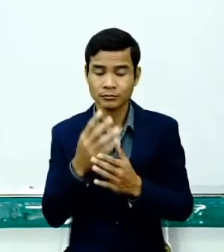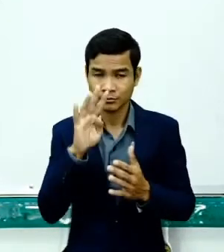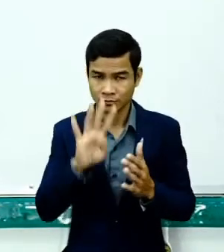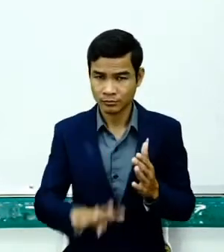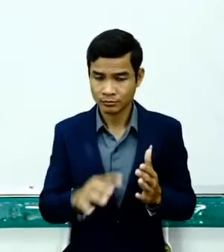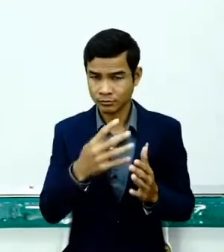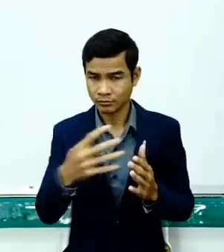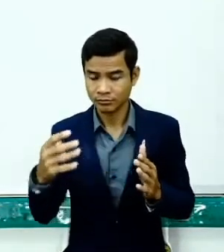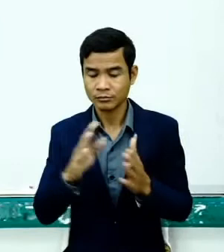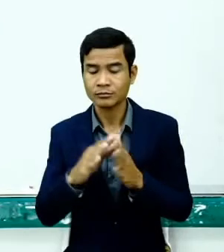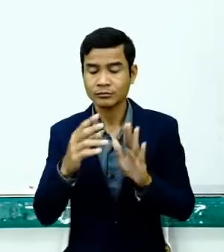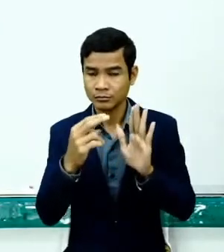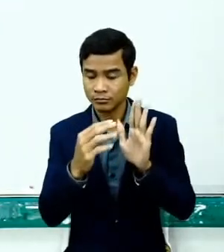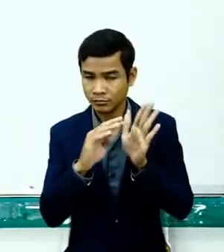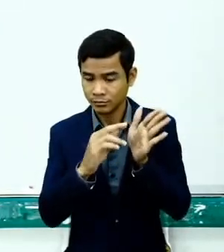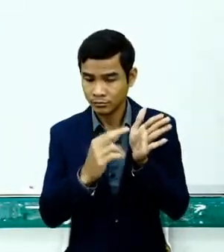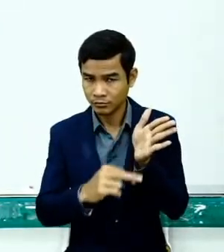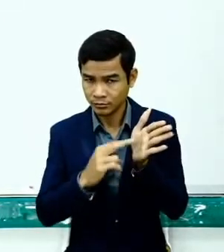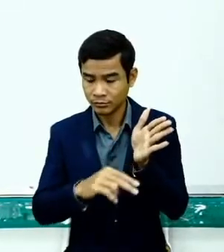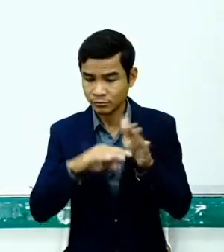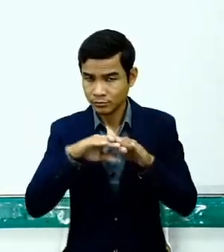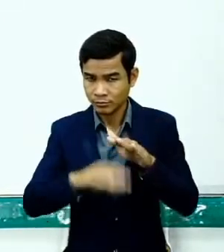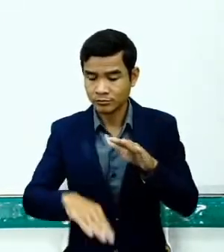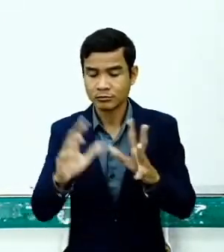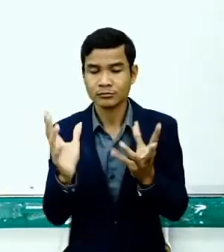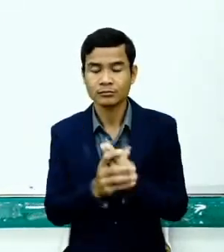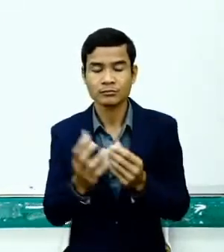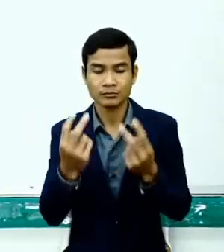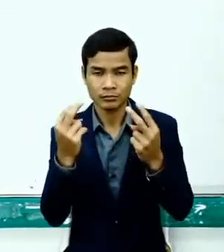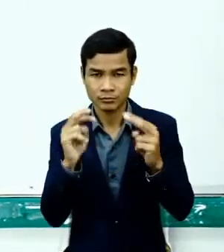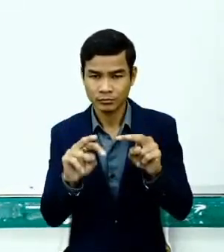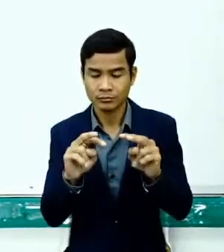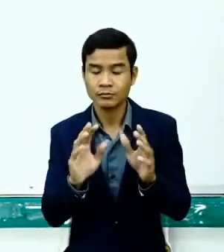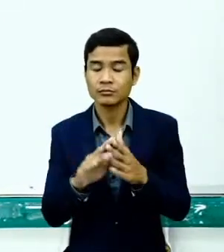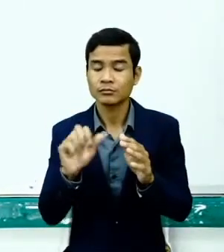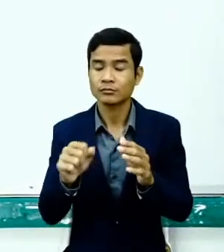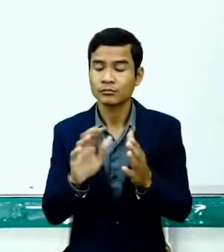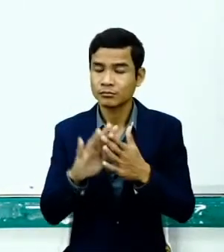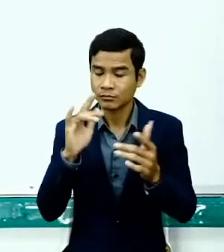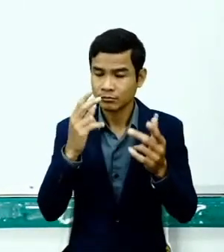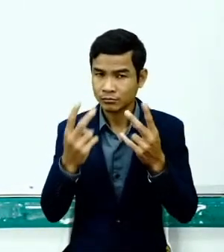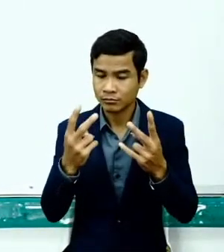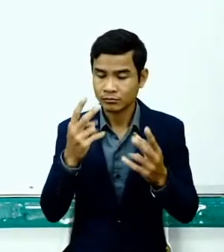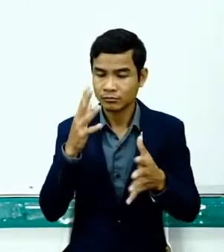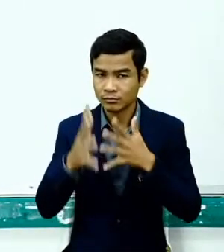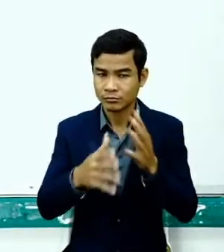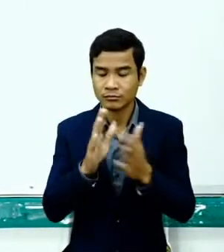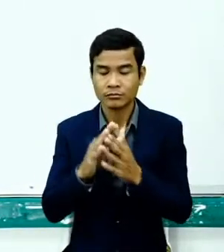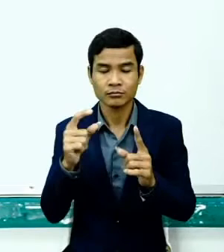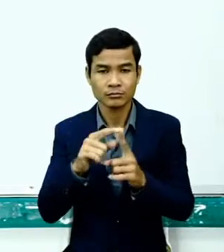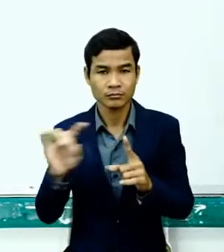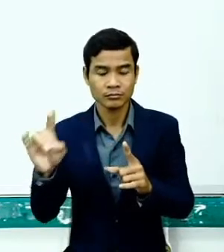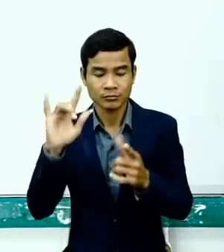ងក្រោមបង្អស់ចាអញ្ចឹងយើងនឹងឃើញការអានជៀងដោយប្រៀបធៀបសូរ